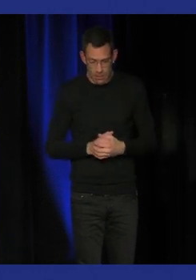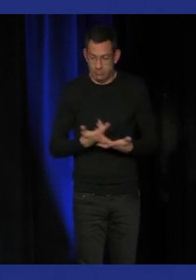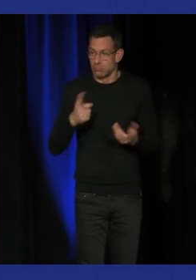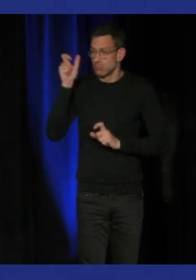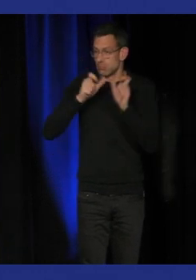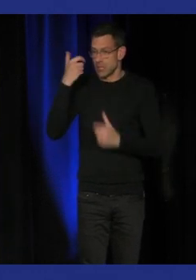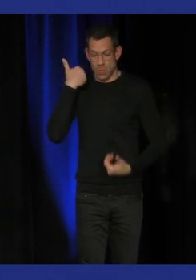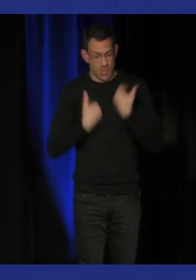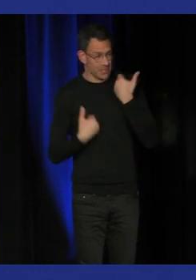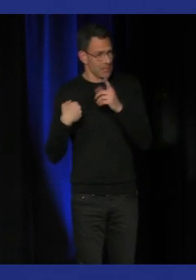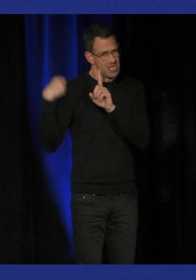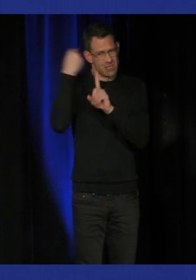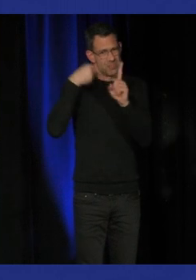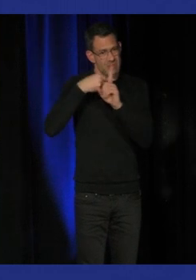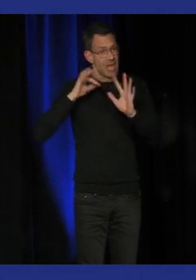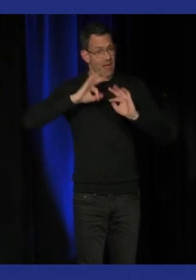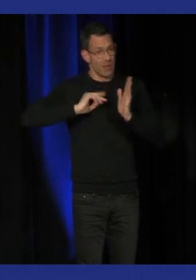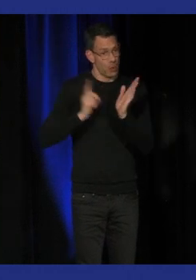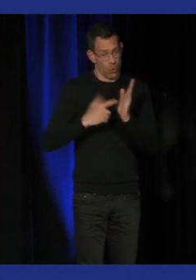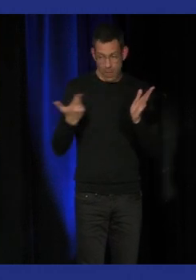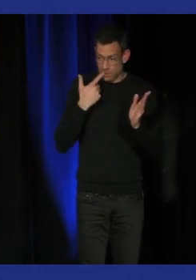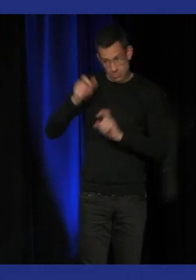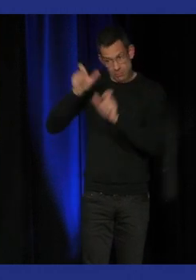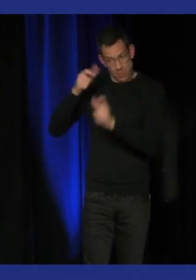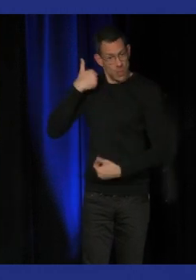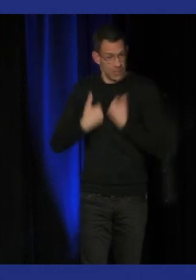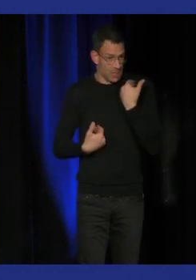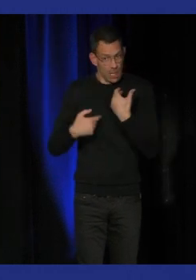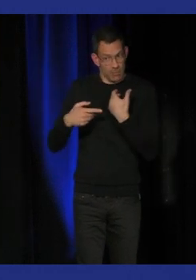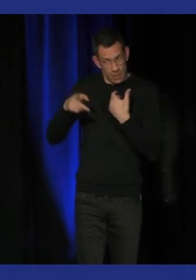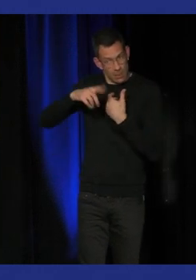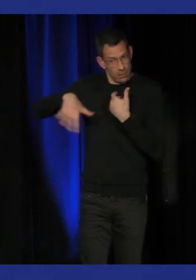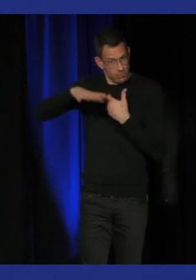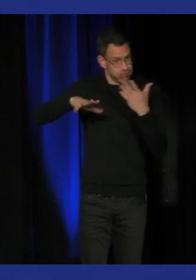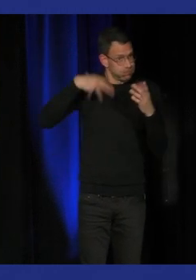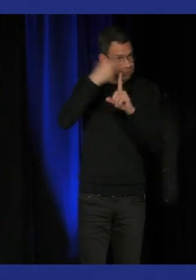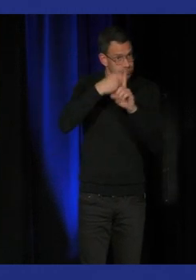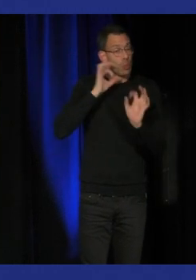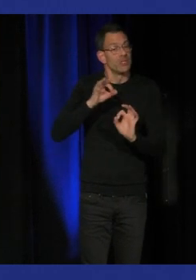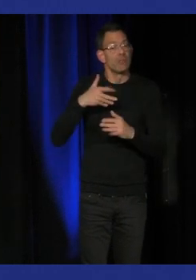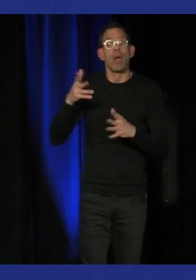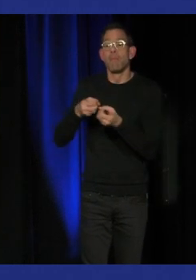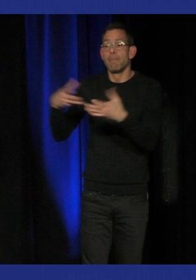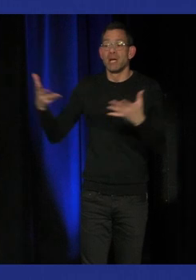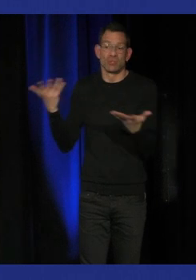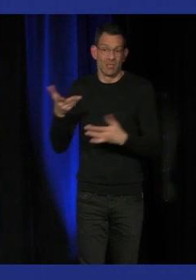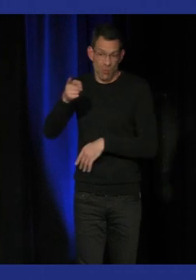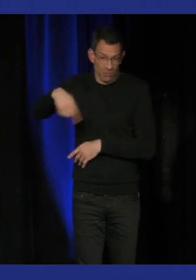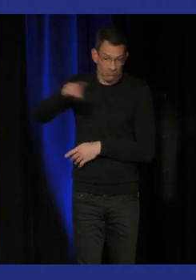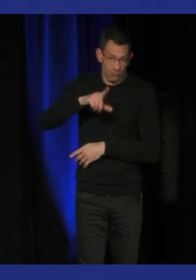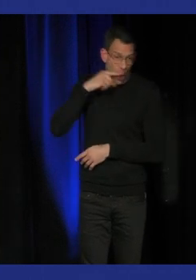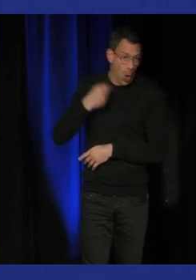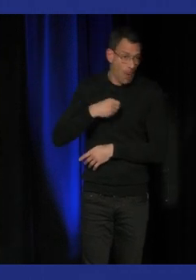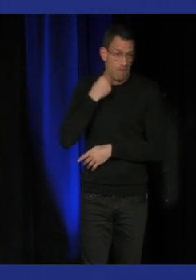handicapées pour les droits civiques était tenu certes par des personnes handicapées, mais des hommes blancs, hétéros,